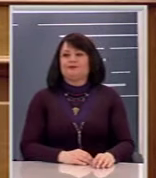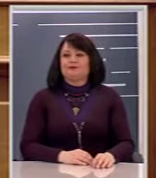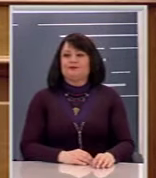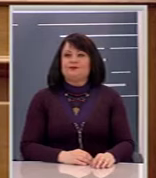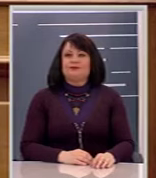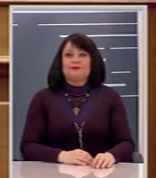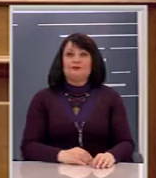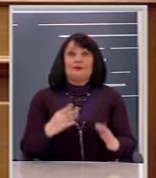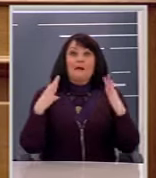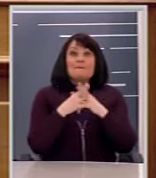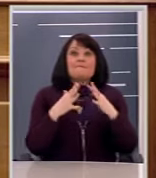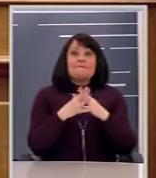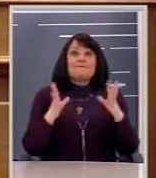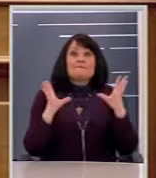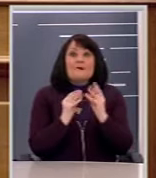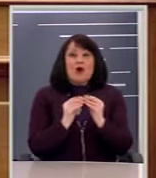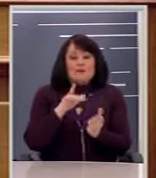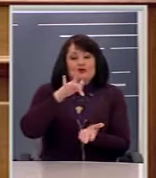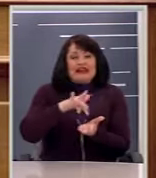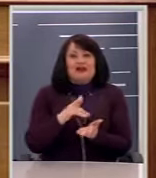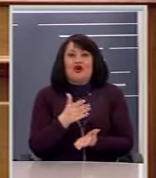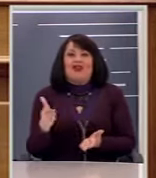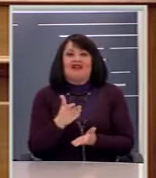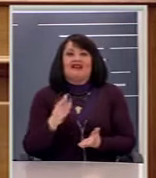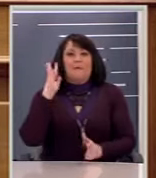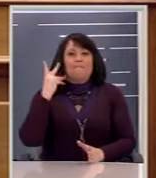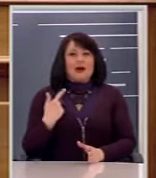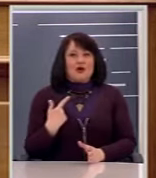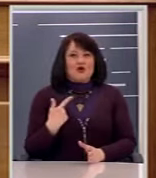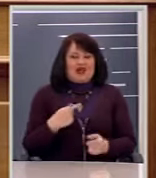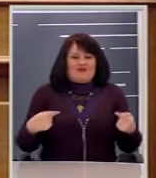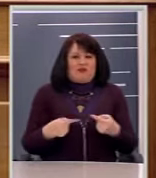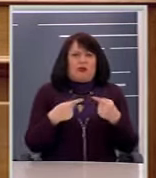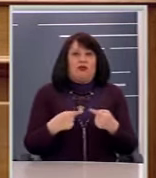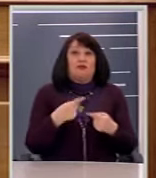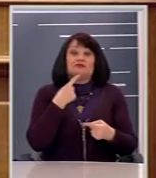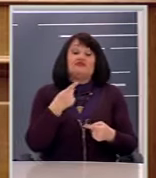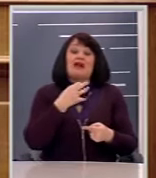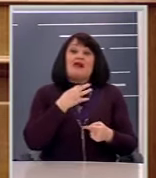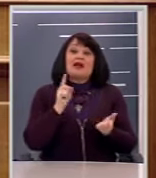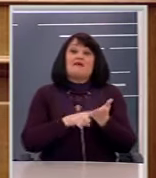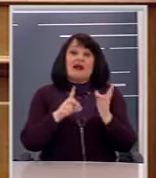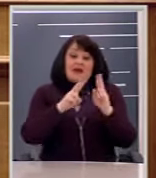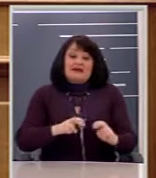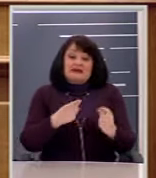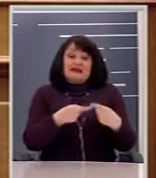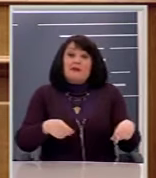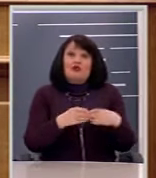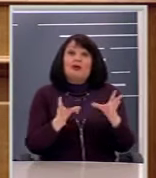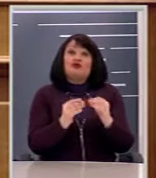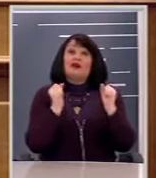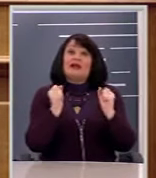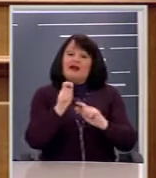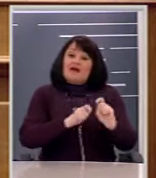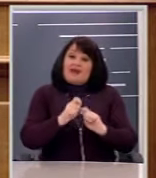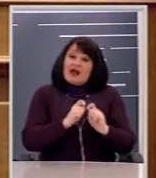Αγριεύει ο πόλεμος στην οικογένεια της κεντροδεξιάς, με την κυρία Ντόρα Μπακογιάννη να επιμένει την ανάγκη σύσταση Εξεταστικής Επιτροπής για την Υγεία. Η πρόεδρος